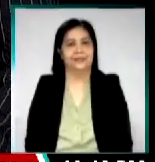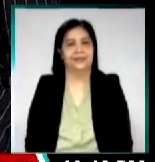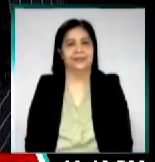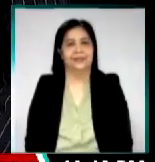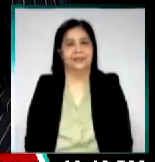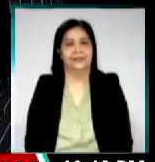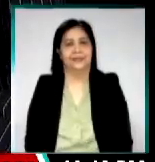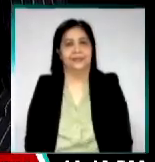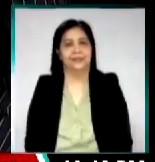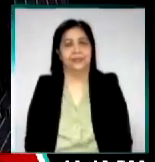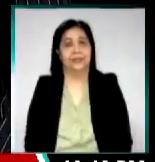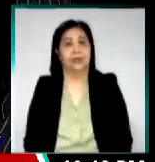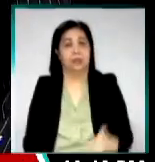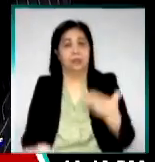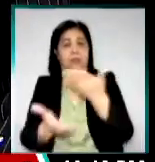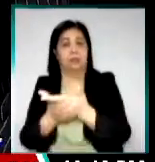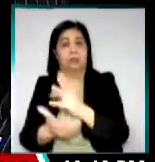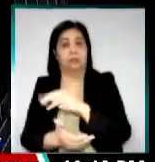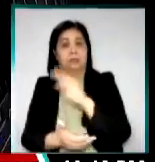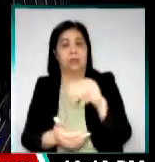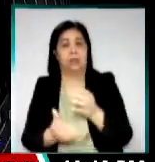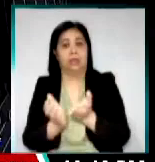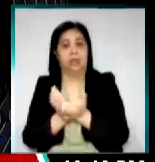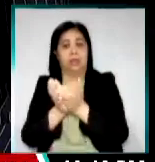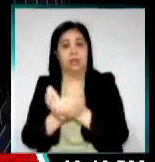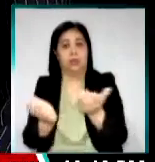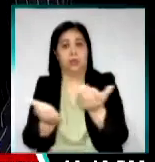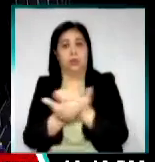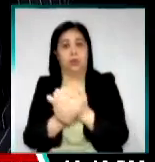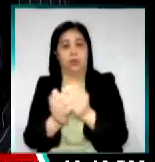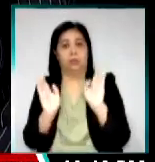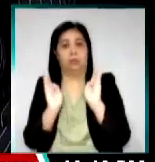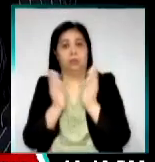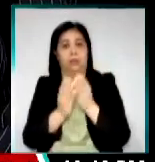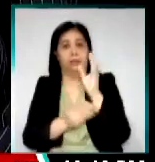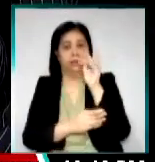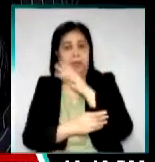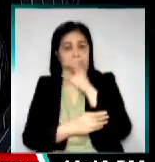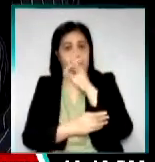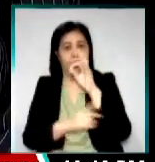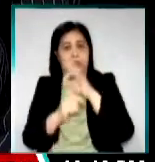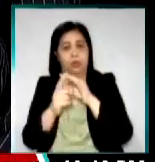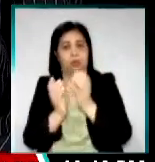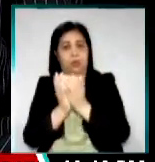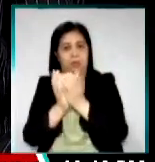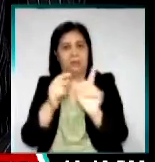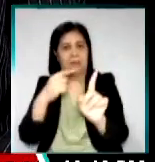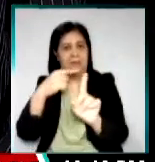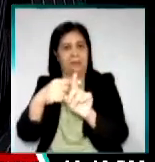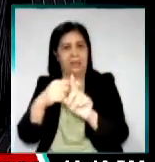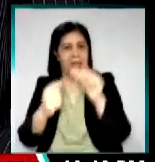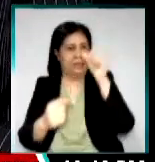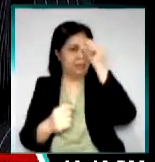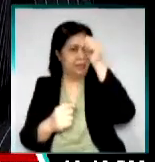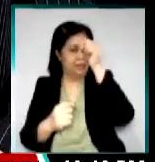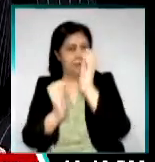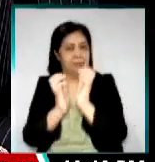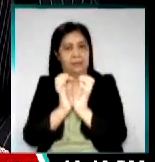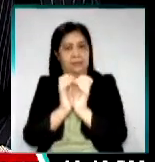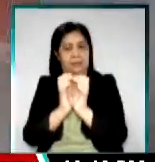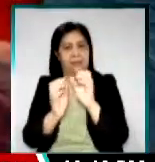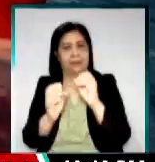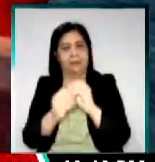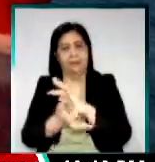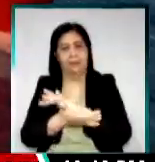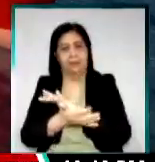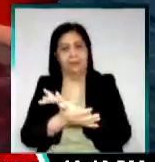Dumaong na sa Maynila ang barkong sinakyan ng panibagong batch ng Pinoy seafarers na nagpositibo sa India variant ng COVID-19. Pasado